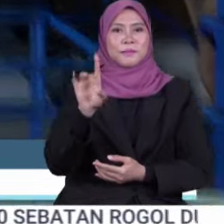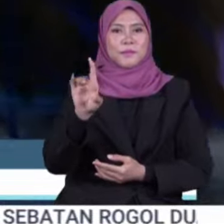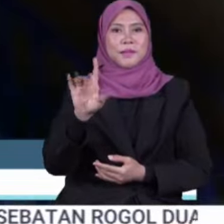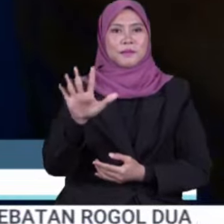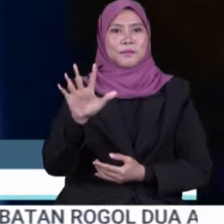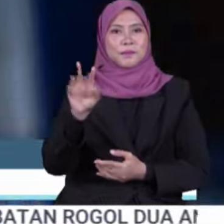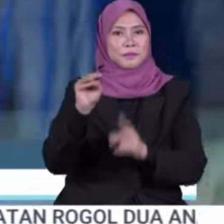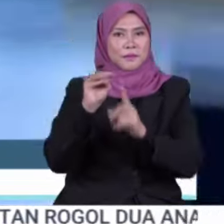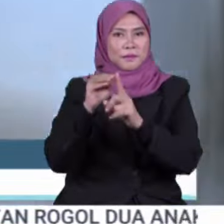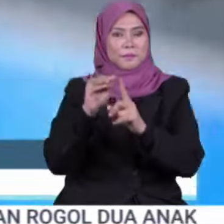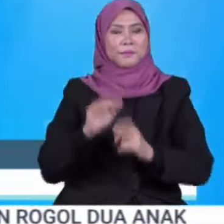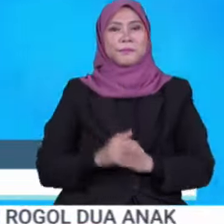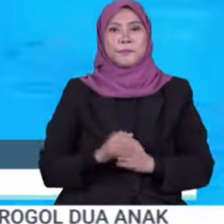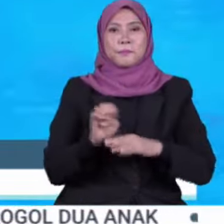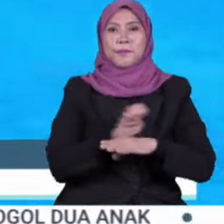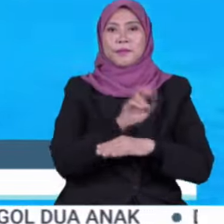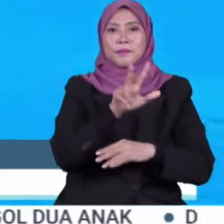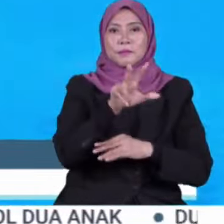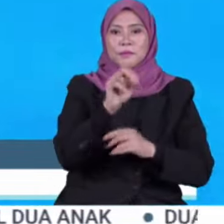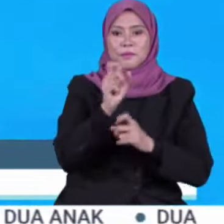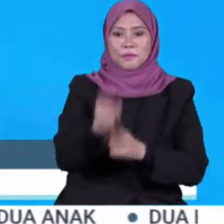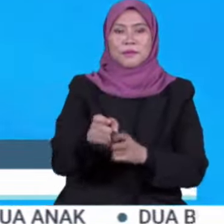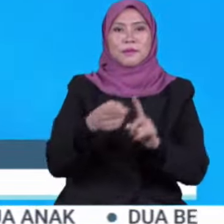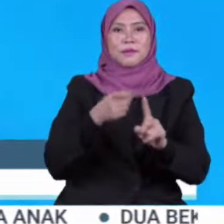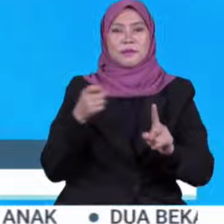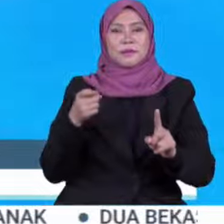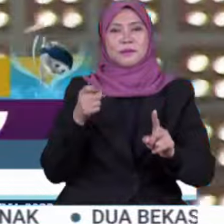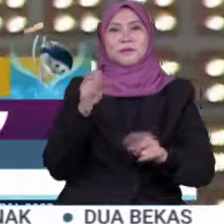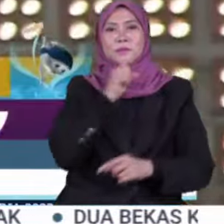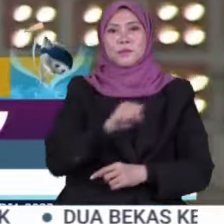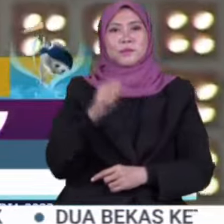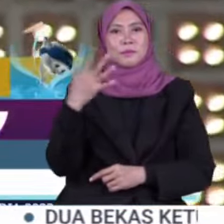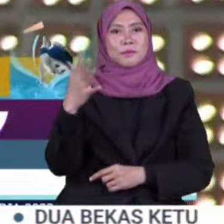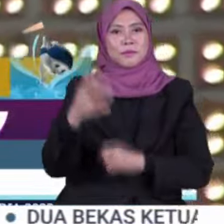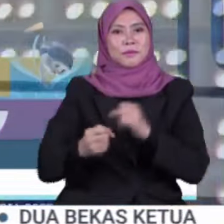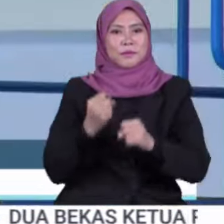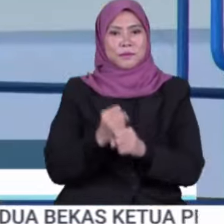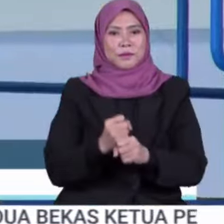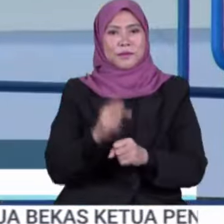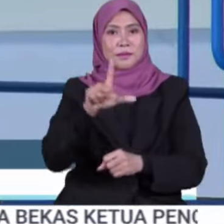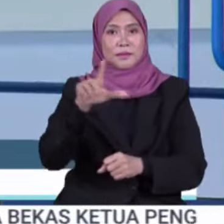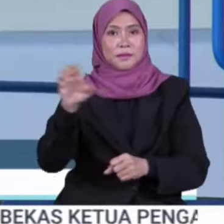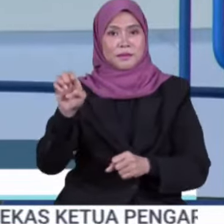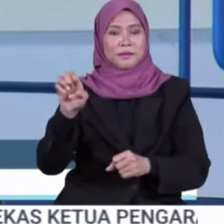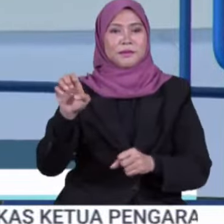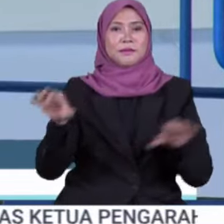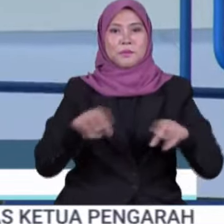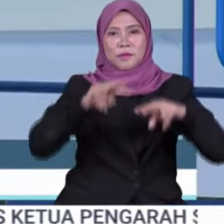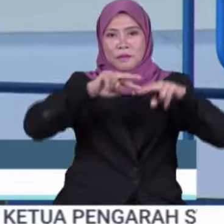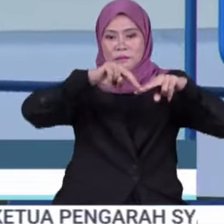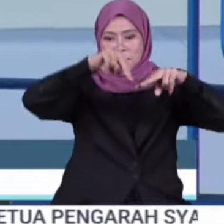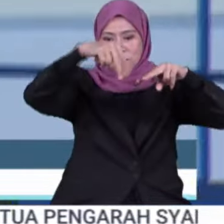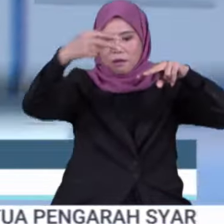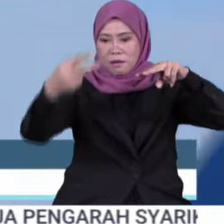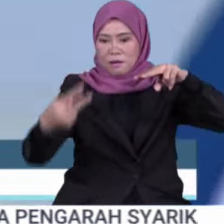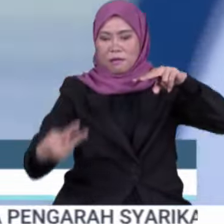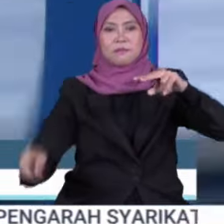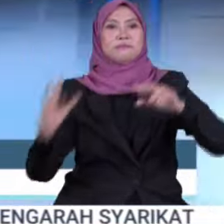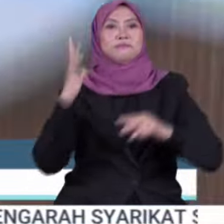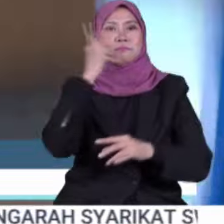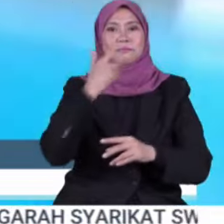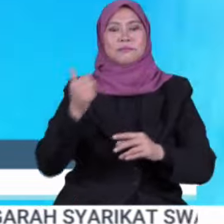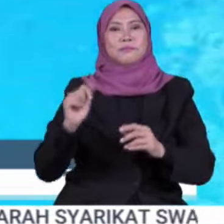377.85 mata. Emas ketiga pula dihadiahkan atlet berusia 15 tahun Li Yat Ching yang melakukan keajaiban pada penampilan